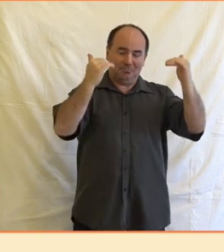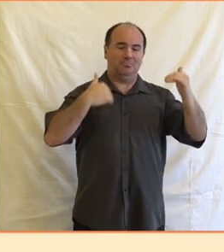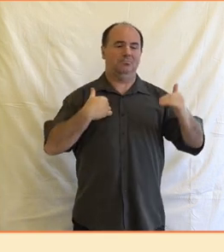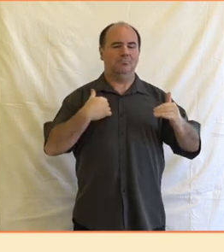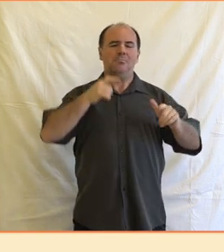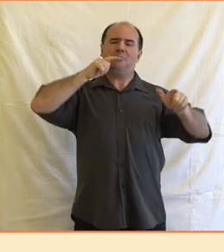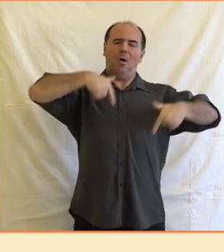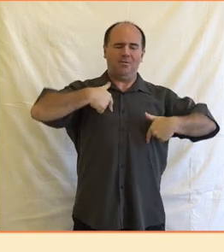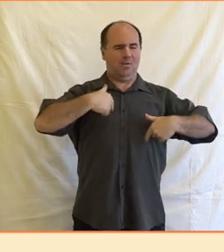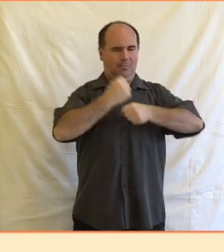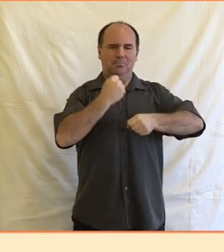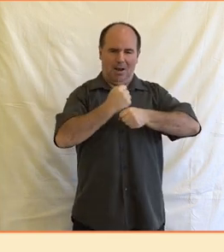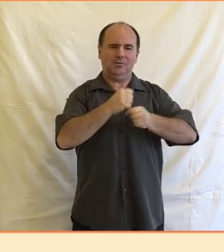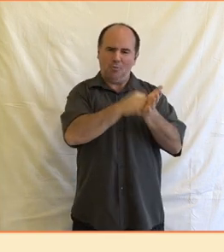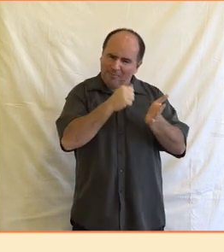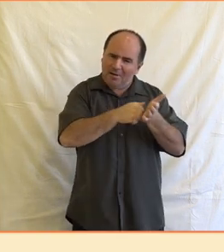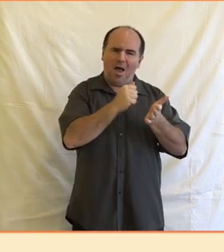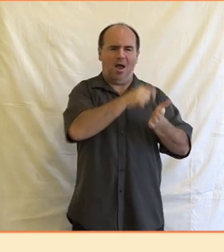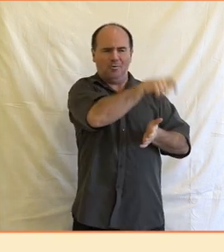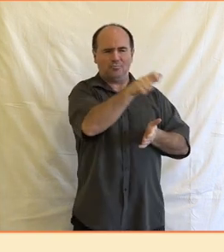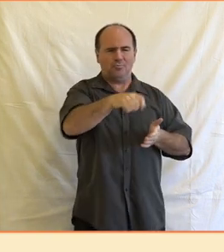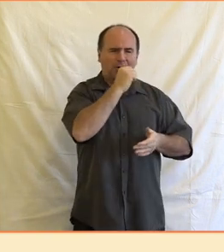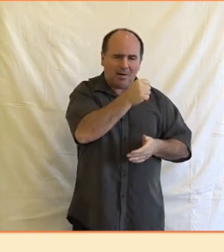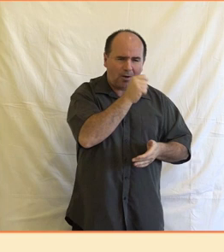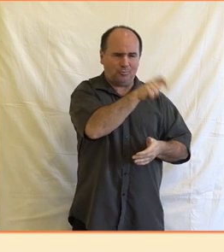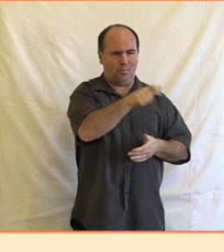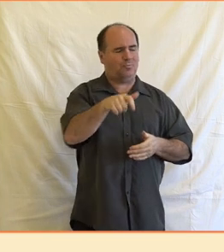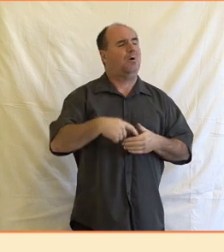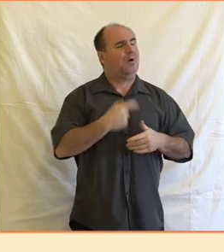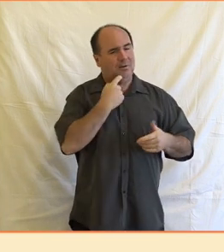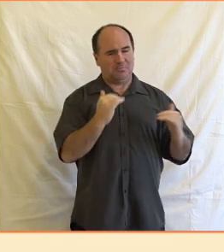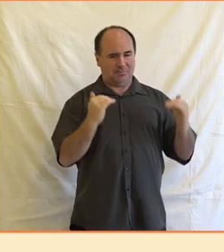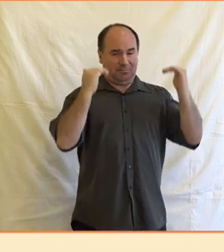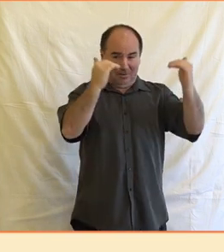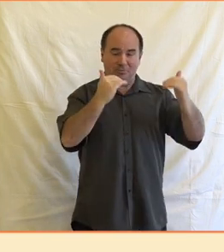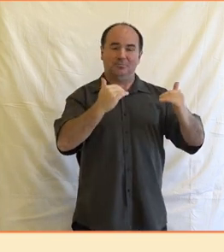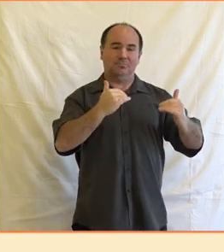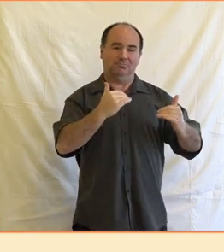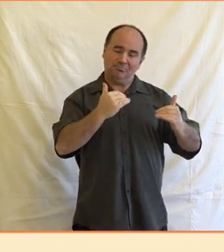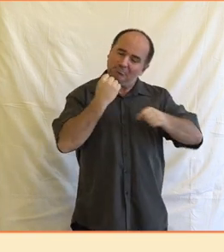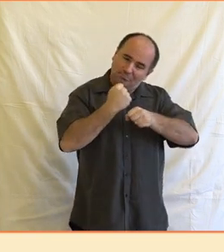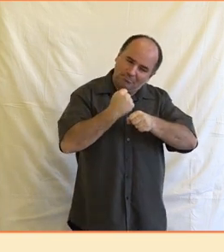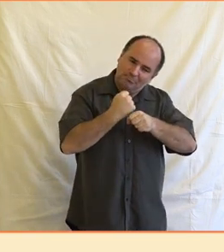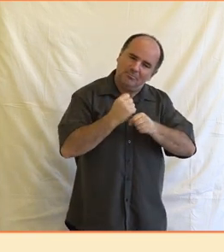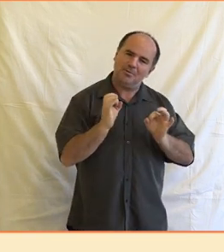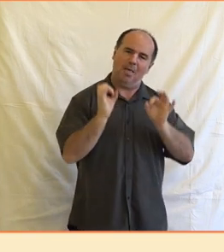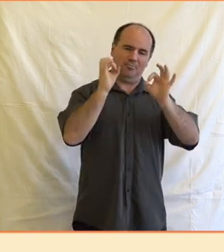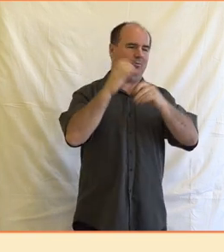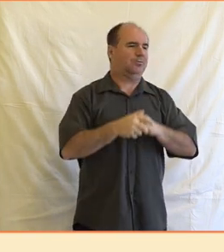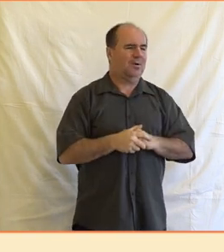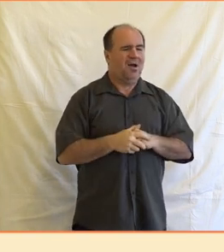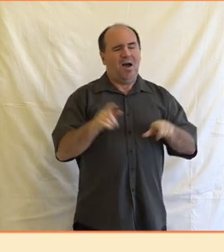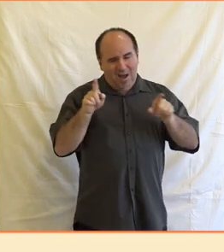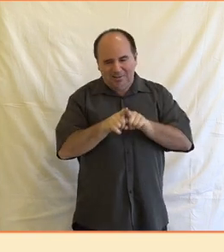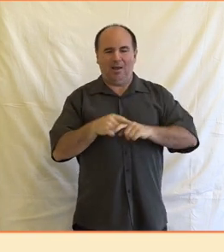té oblasti, aby více reflektovali potřeby těchto skupin a tu digitální realitu, která